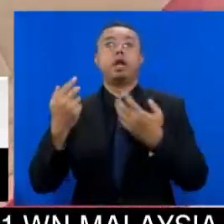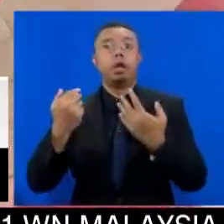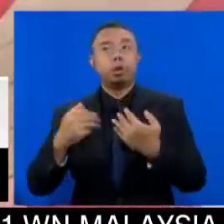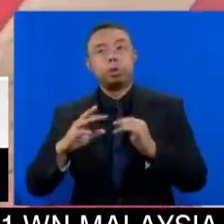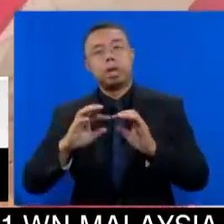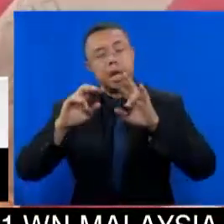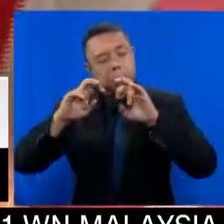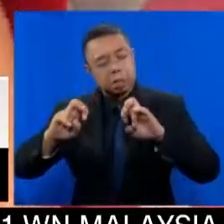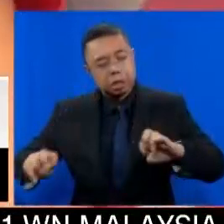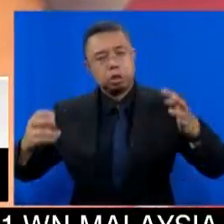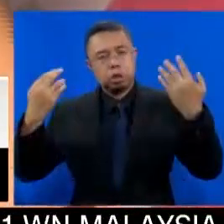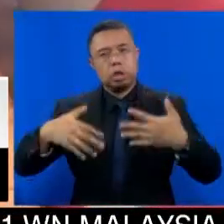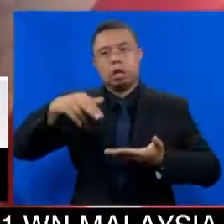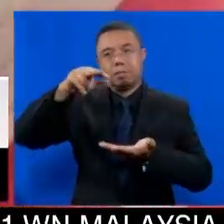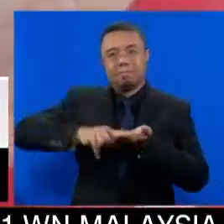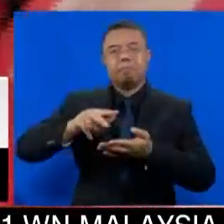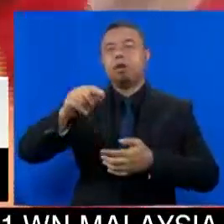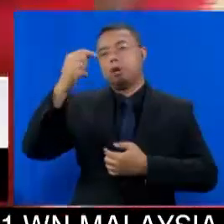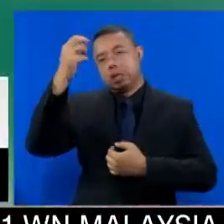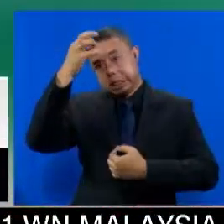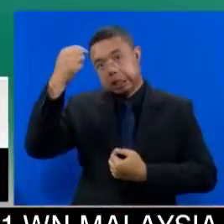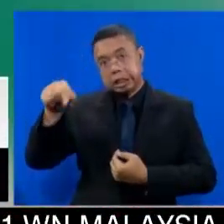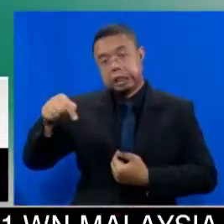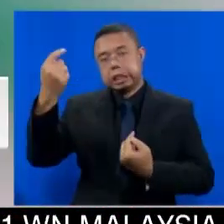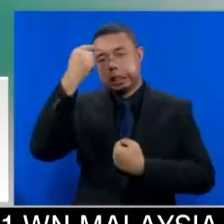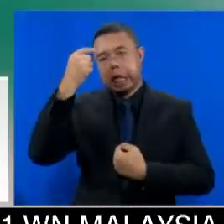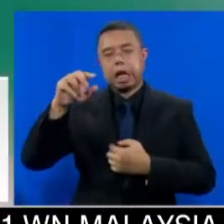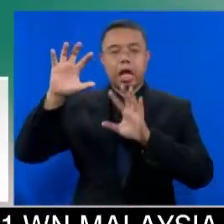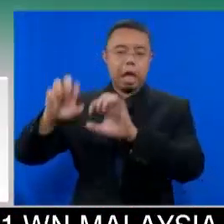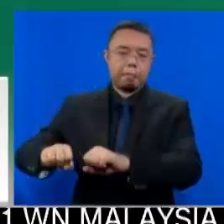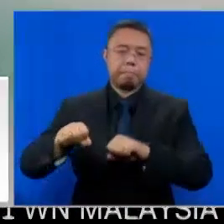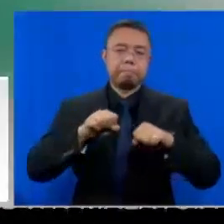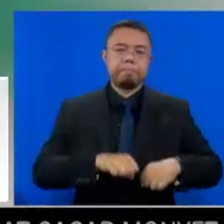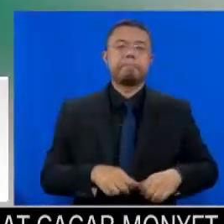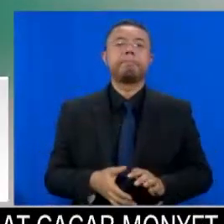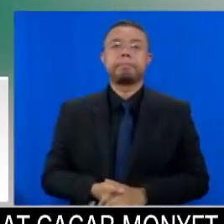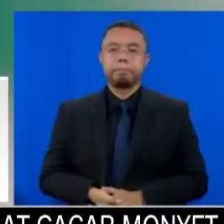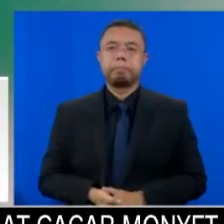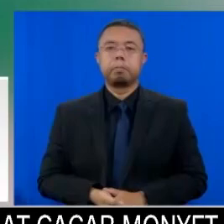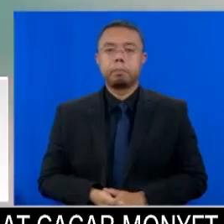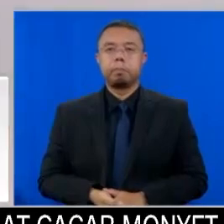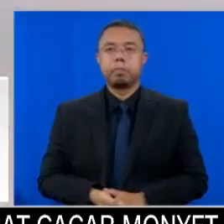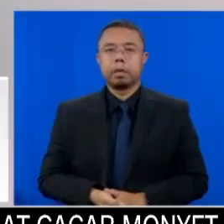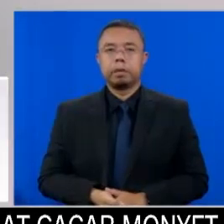rangkaian penyidikan, polisi menetapkan Medina Zain sebagai tersangka. Badru Zamal, Jakarta.